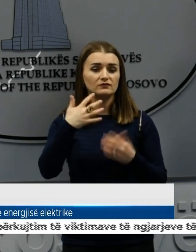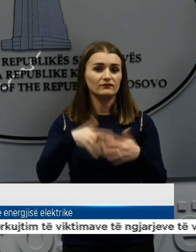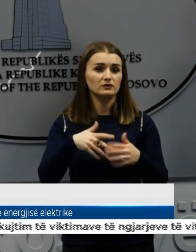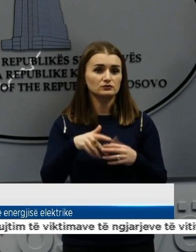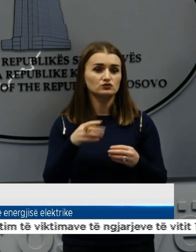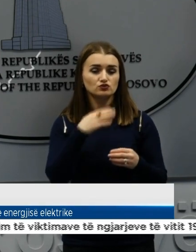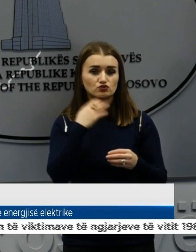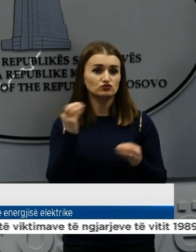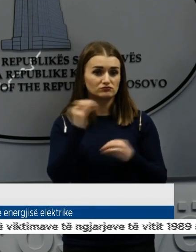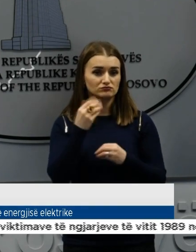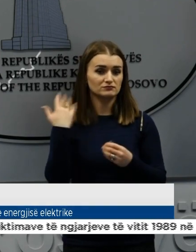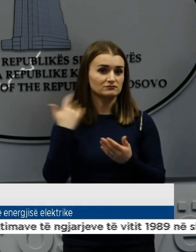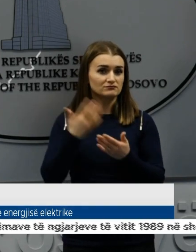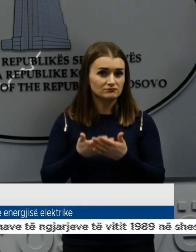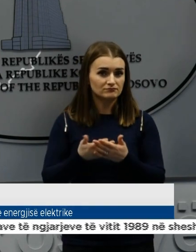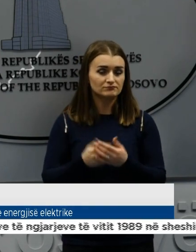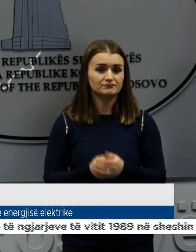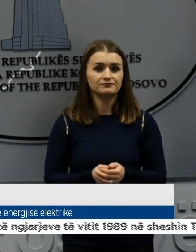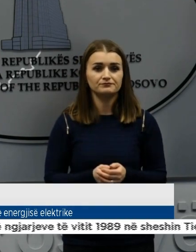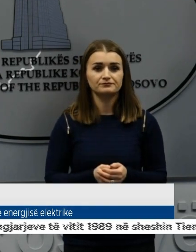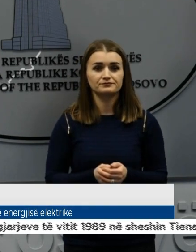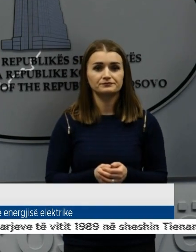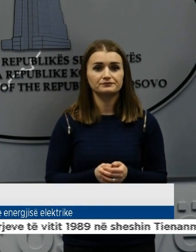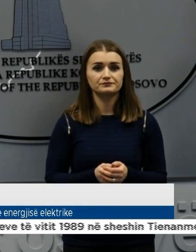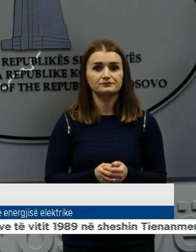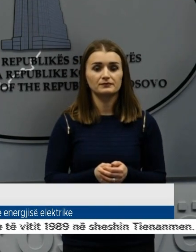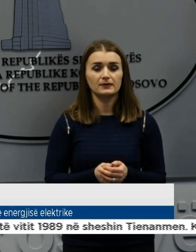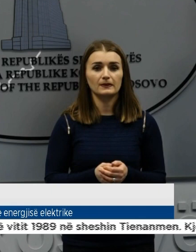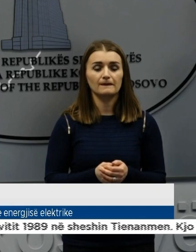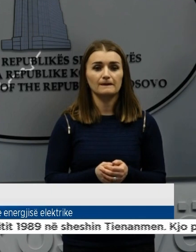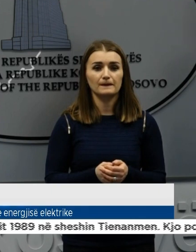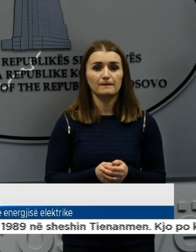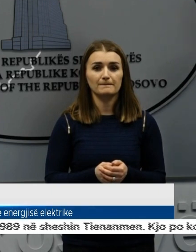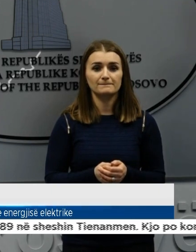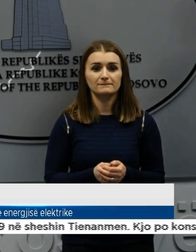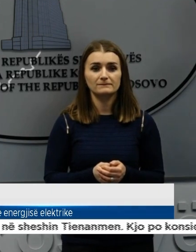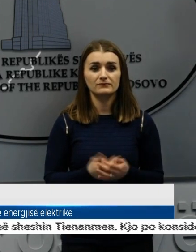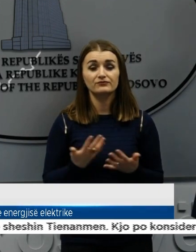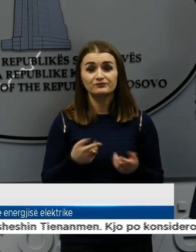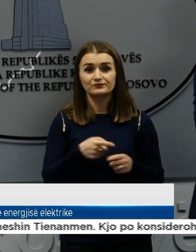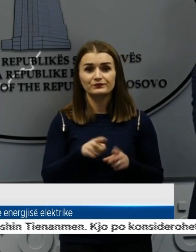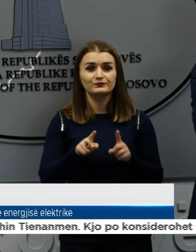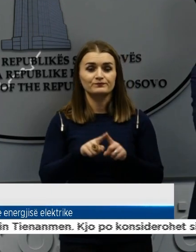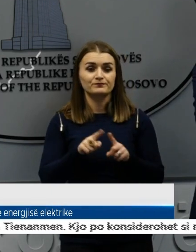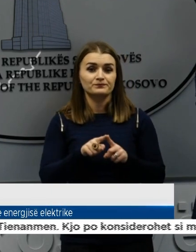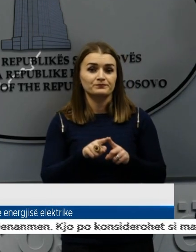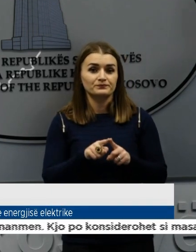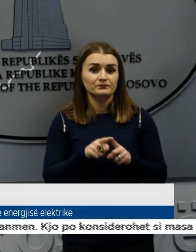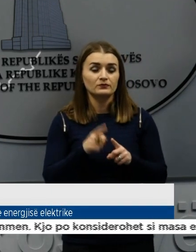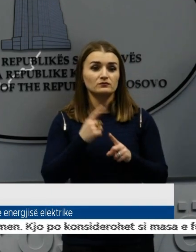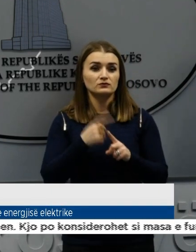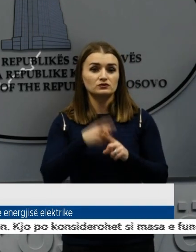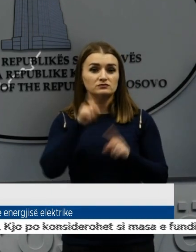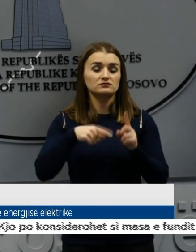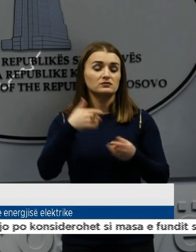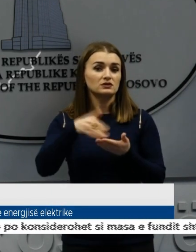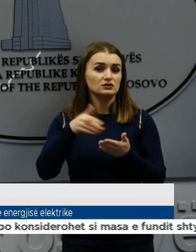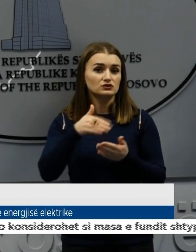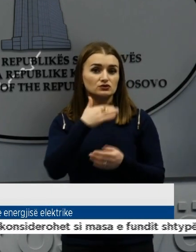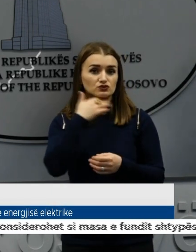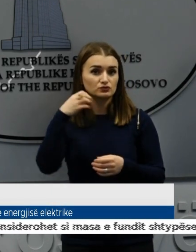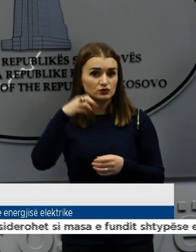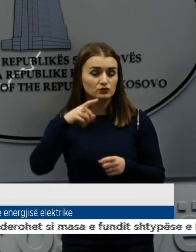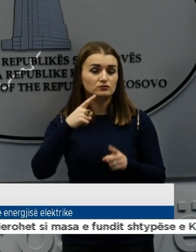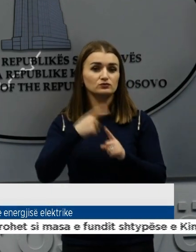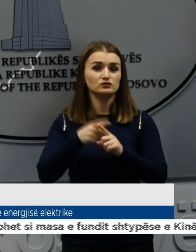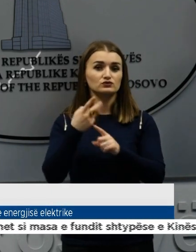Mirë po, është e pashmangshme që me rritjen e konsumit dhe me rritjen e importit, ne